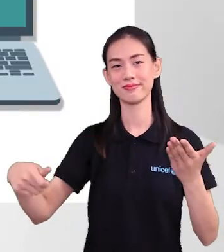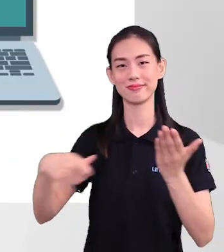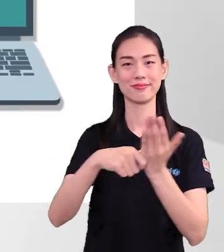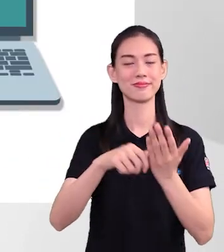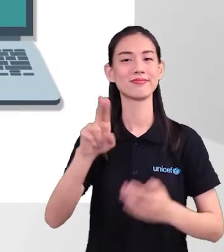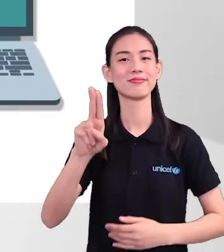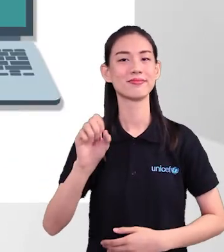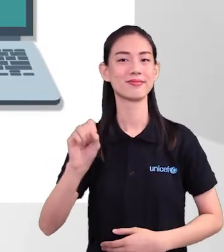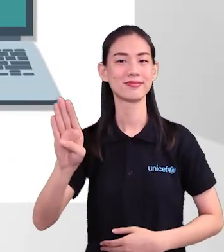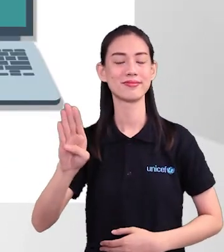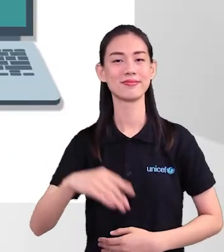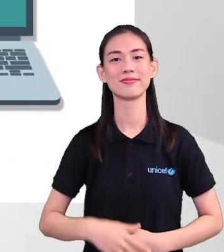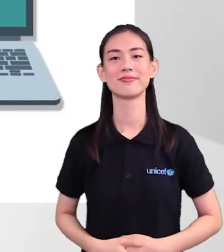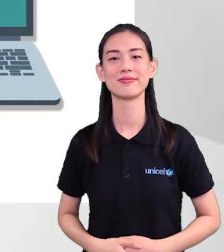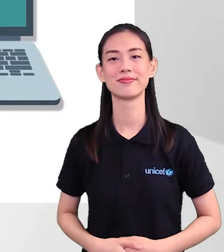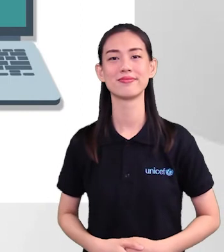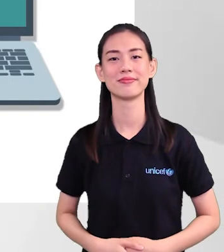menggunakan wire USB.